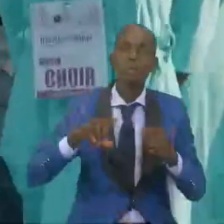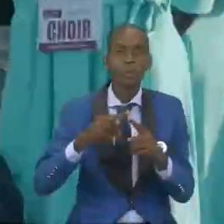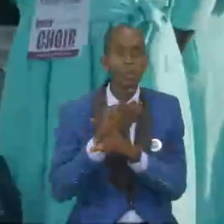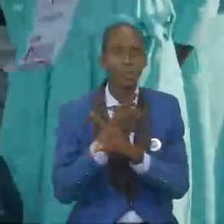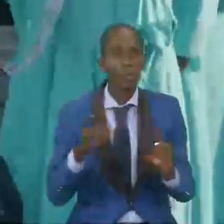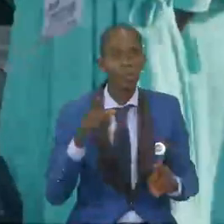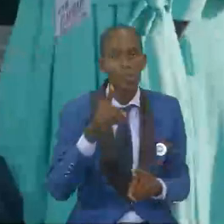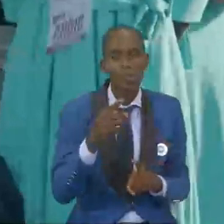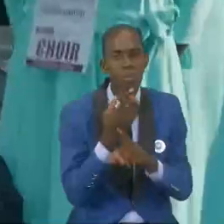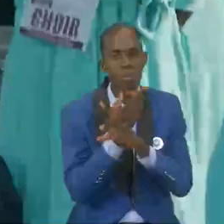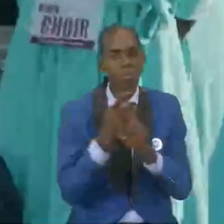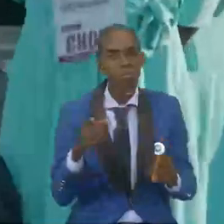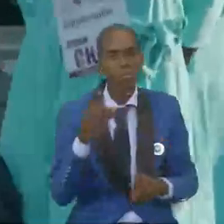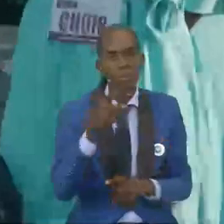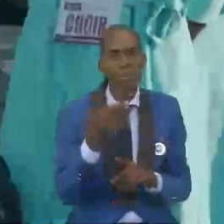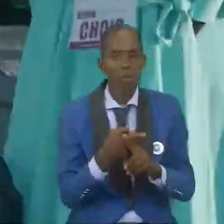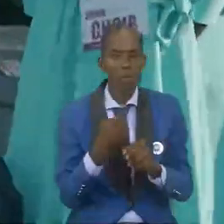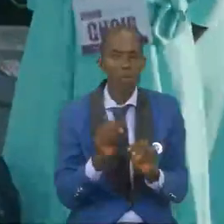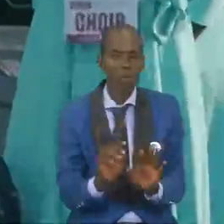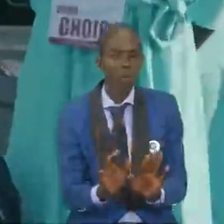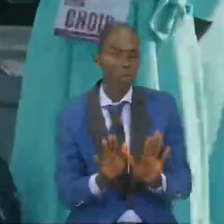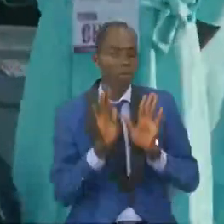a-t-il pu